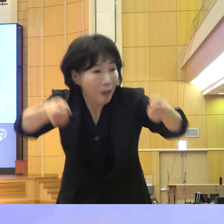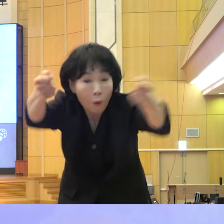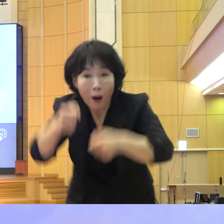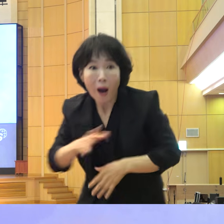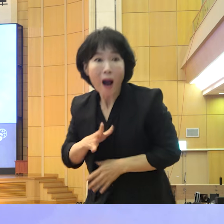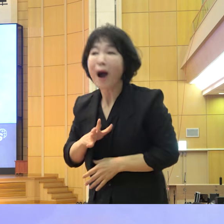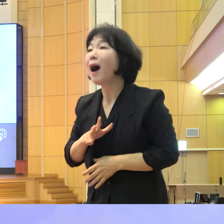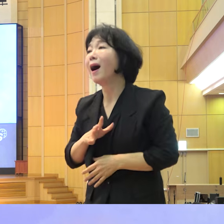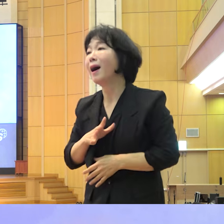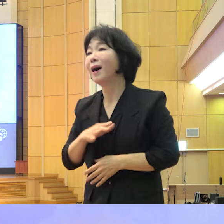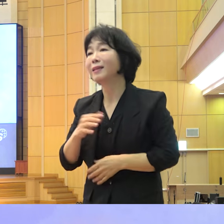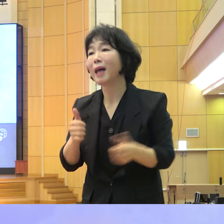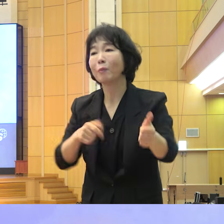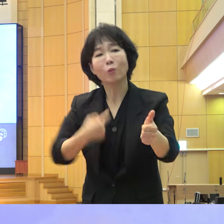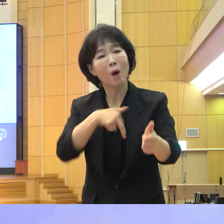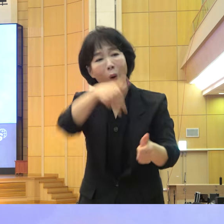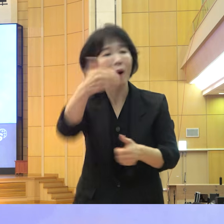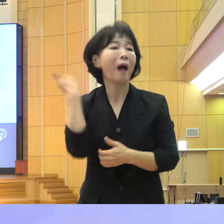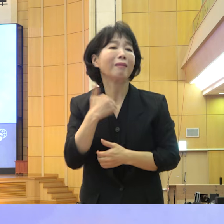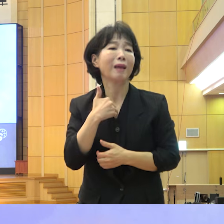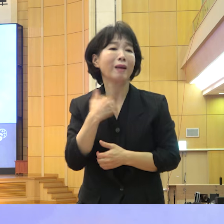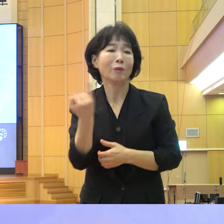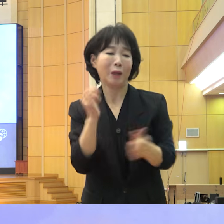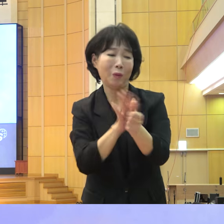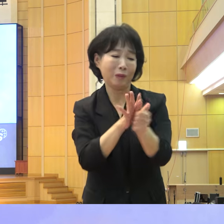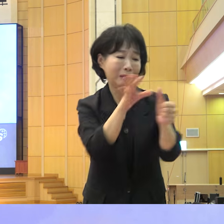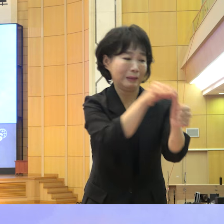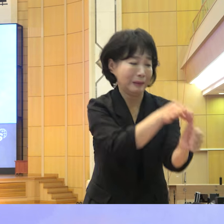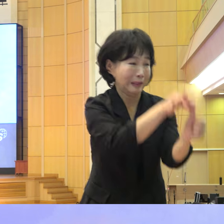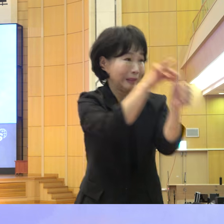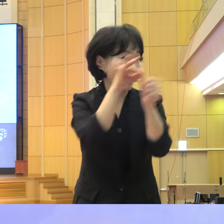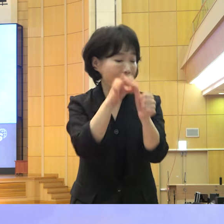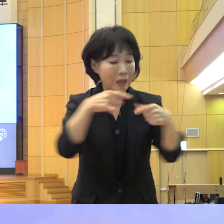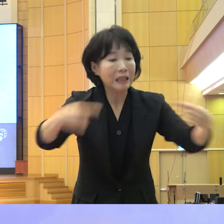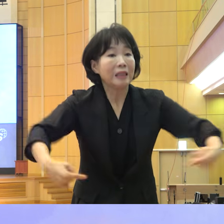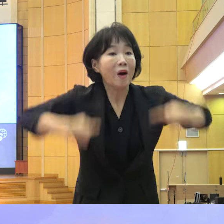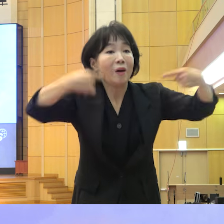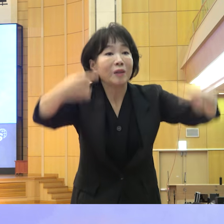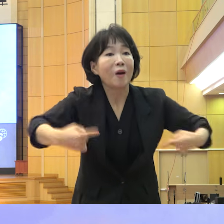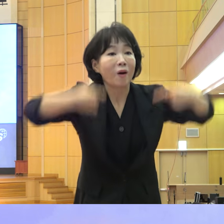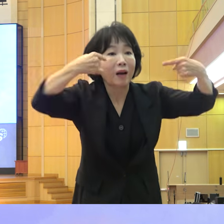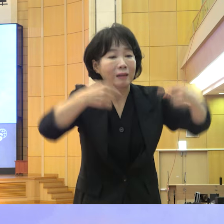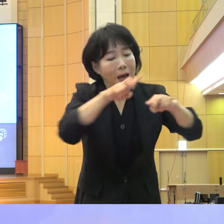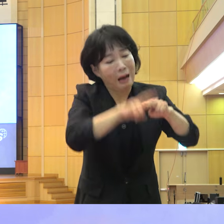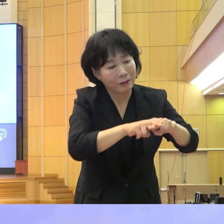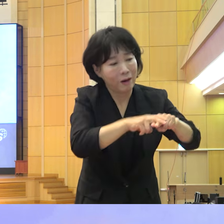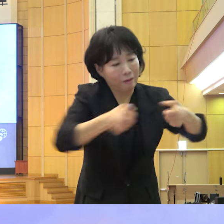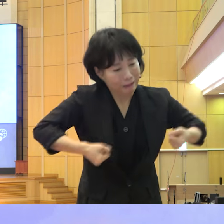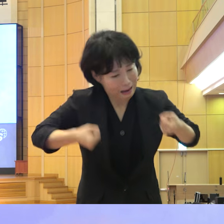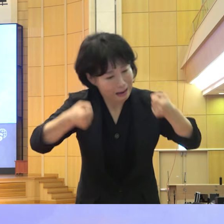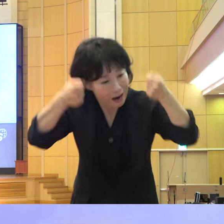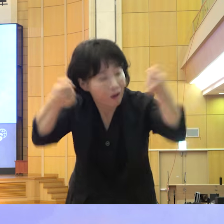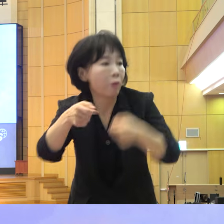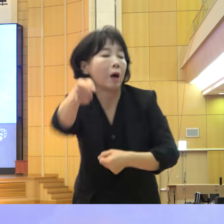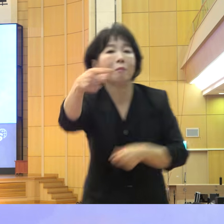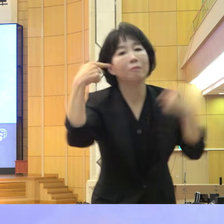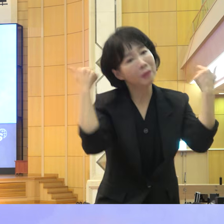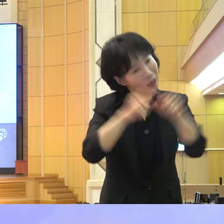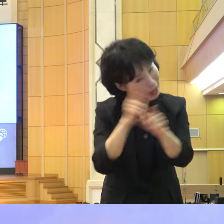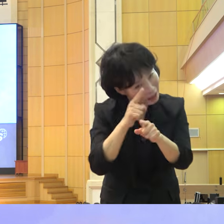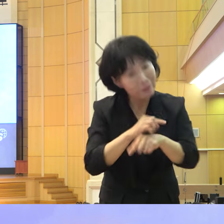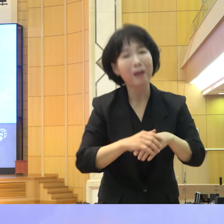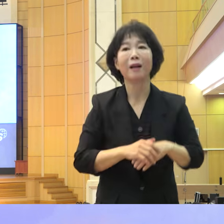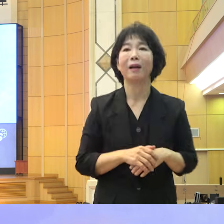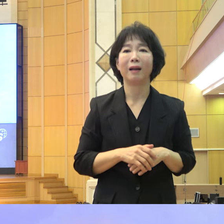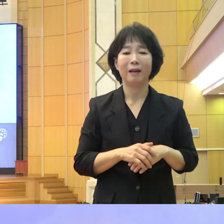교인들이 자고 내려가서 새벽 기도는 교인들도 별로 나온 사람 한 분밖에 없어. 한 분, 여자분 한 분. 그럼